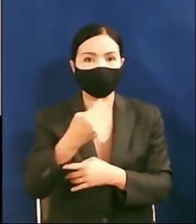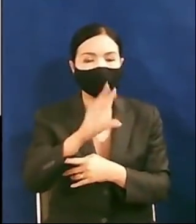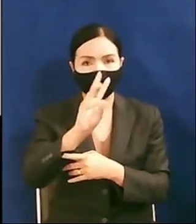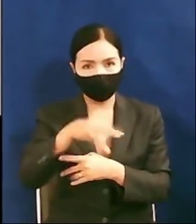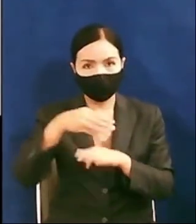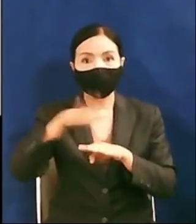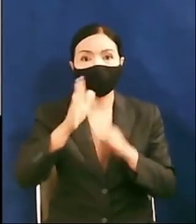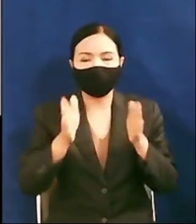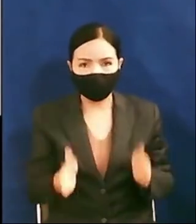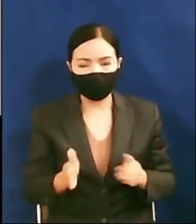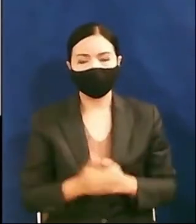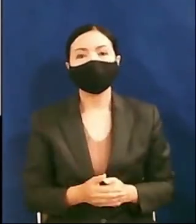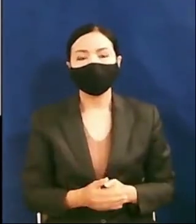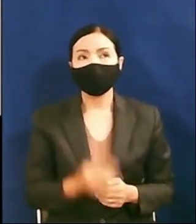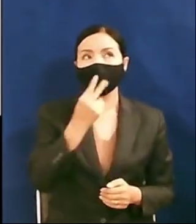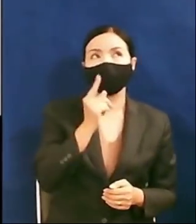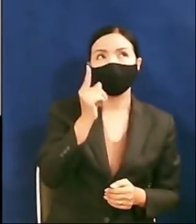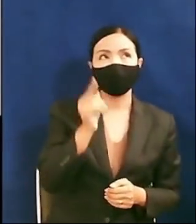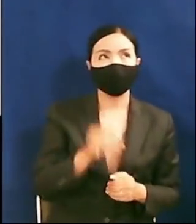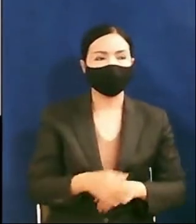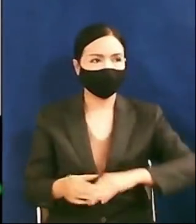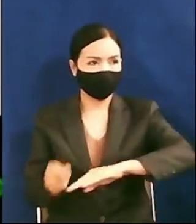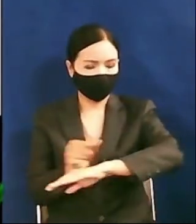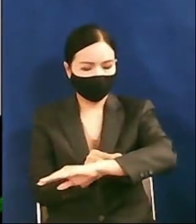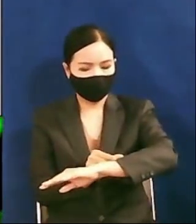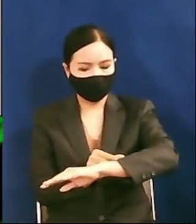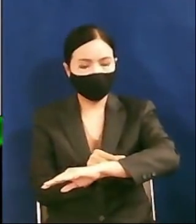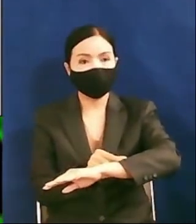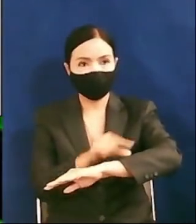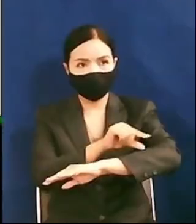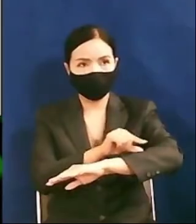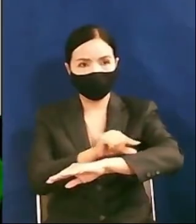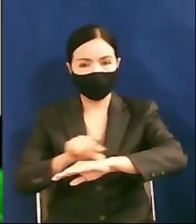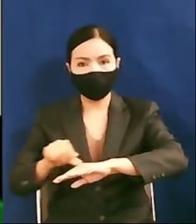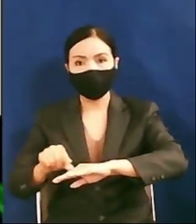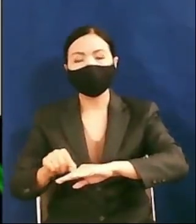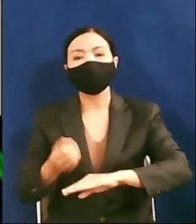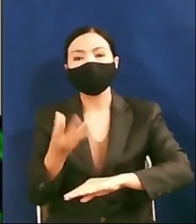356,000 กว่ารายนะครับถ้าเราดูตรงที่เป็นแท่งแนวนอนเนี่ยนะครับชาติที่ฉีดเยอะที่สุ